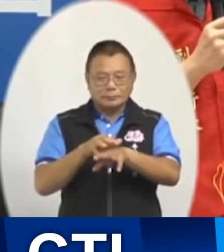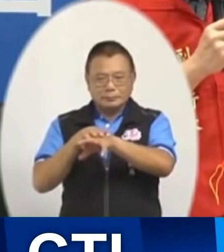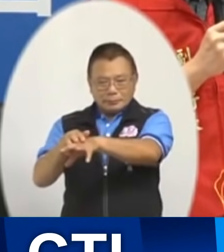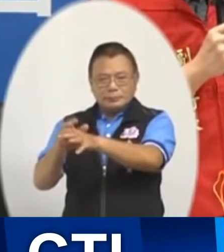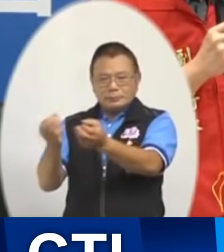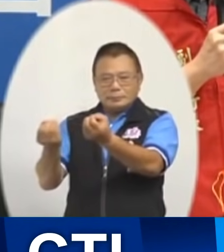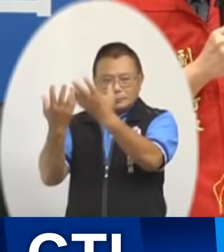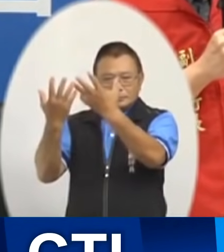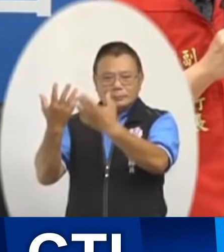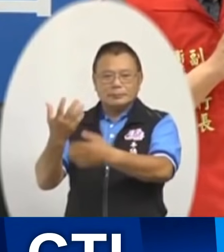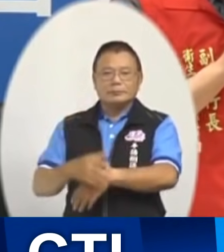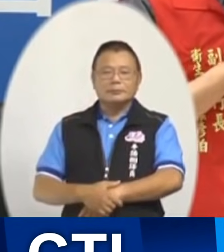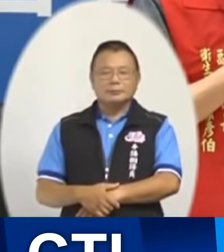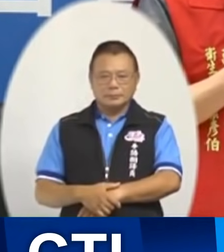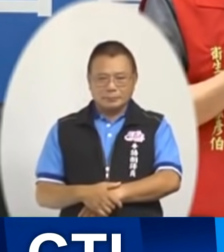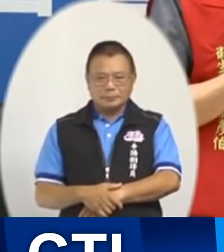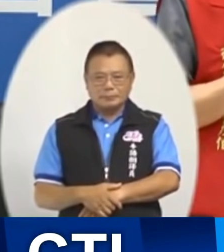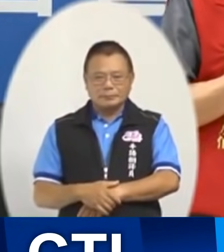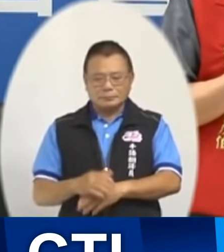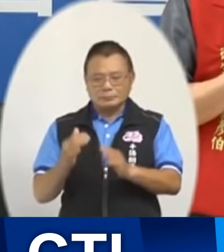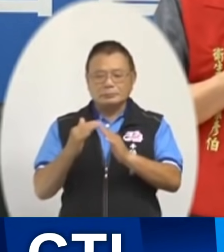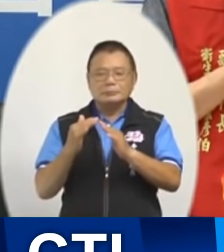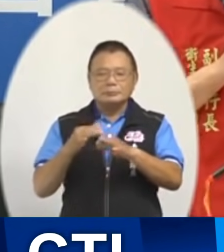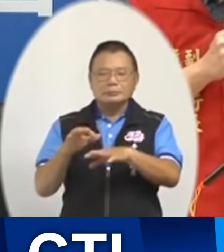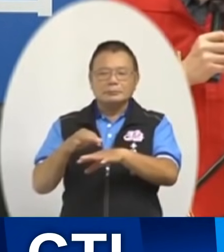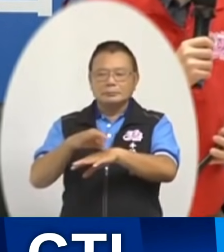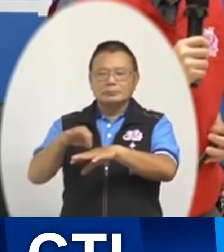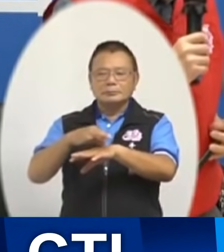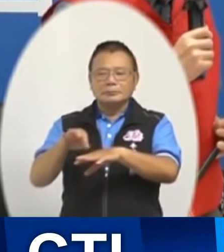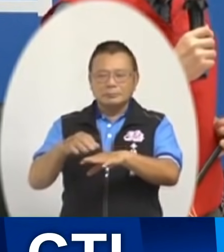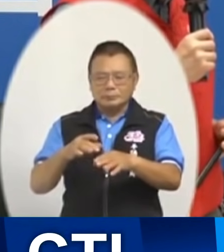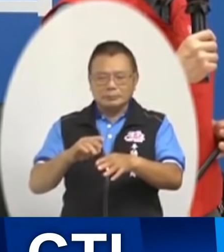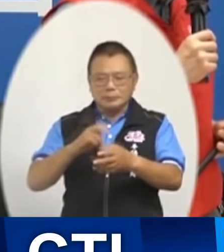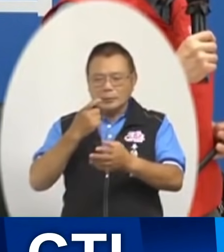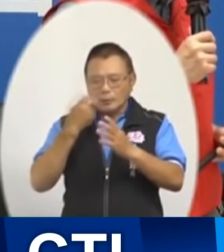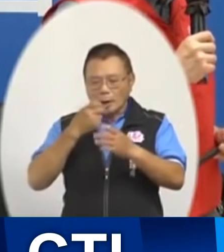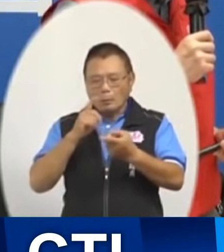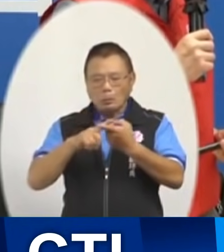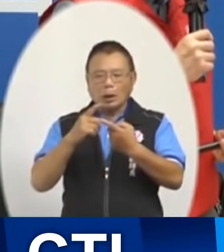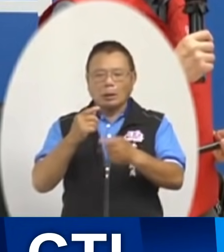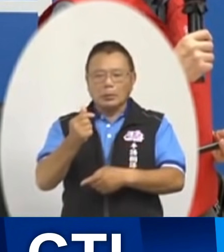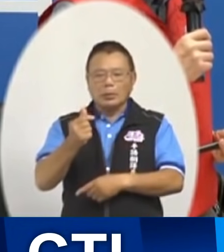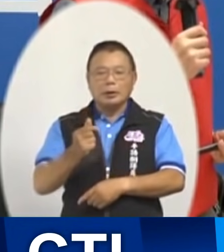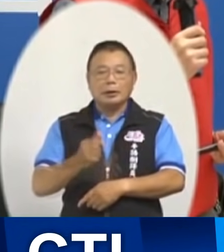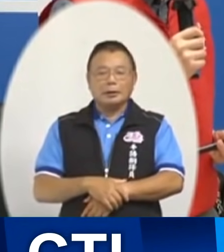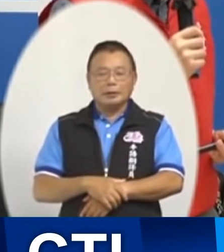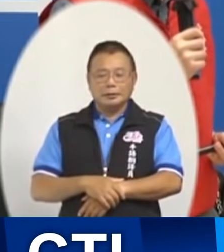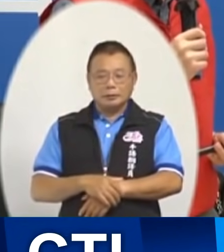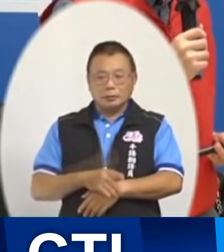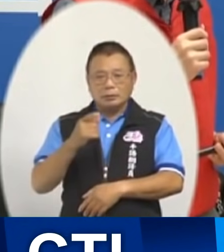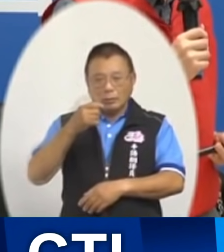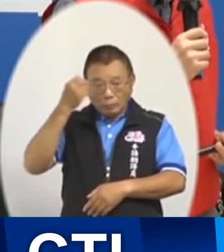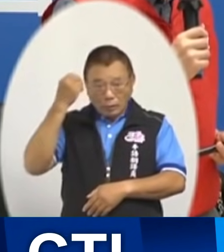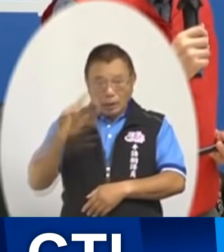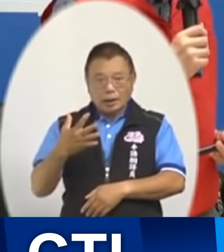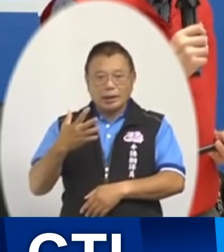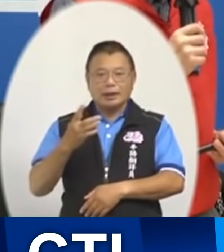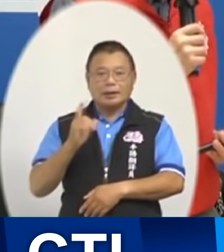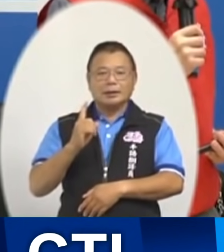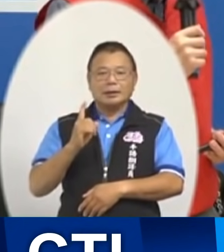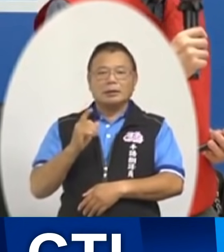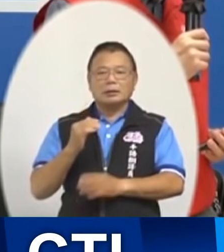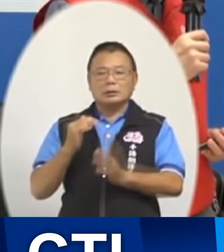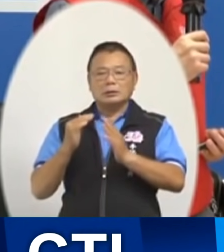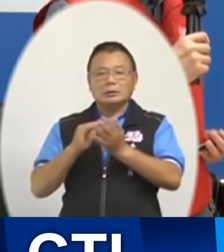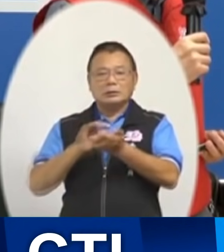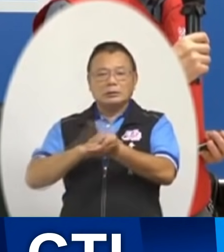个案居家隔离当中发病，一个是他的家属的接触者采检也确诊了，那另外又出现一个新的医院感